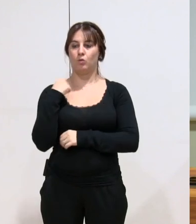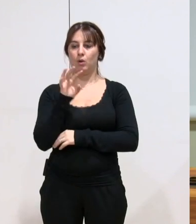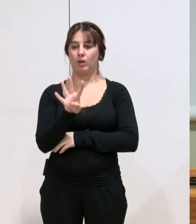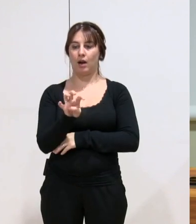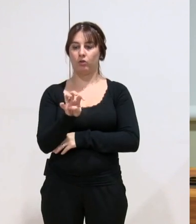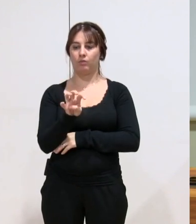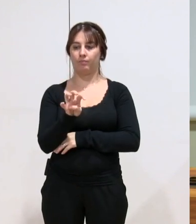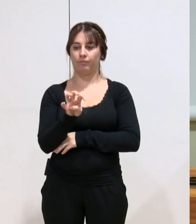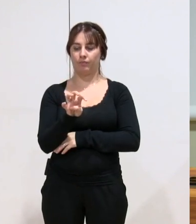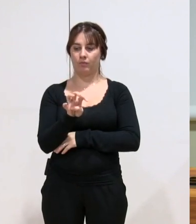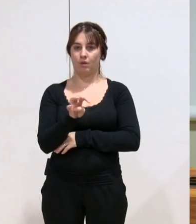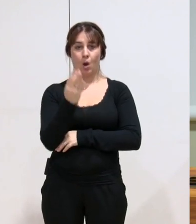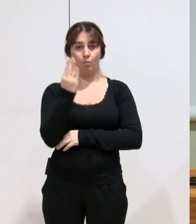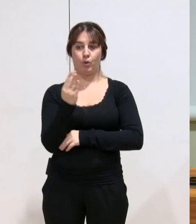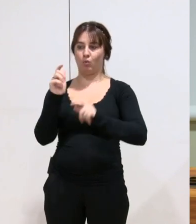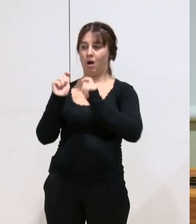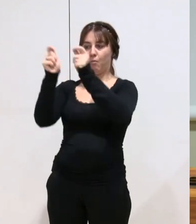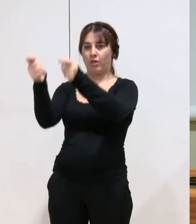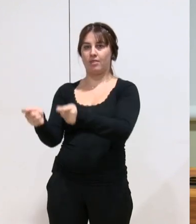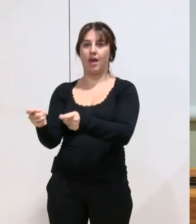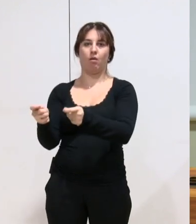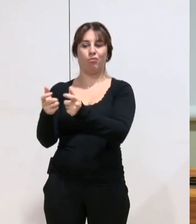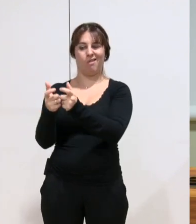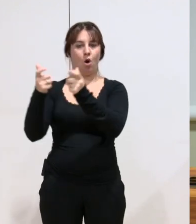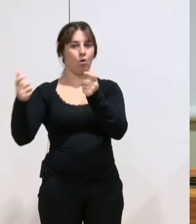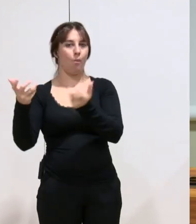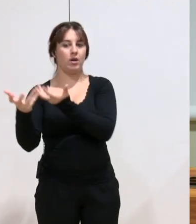la désignation d'un mandataire pour la compagnie de chauffage.